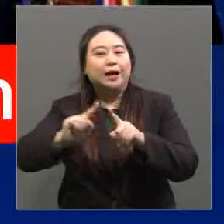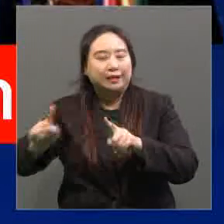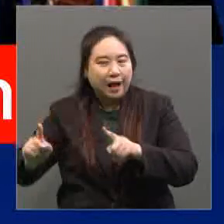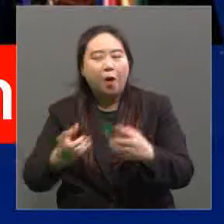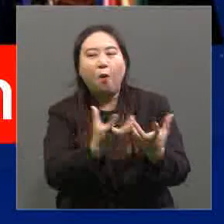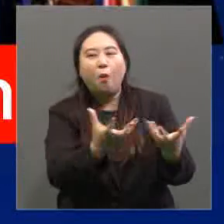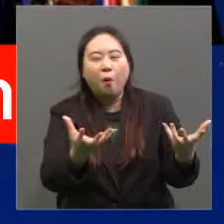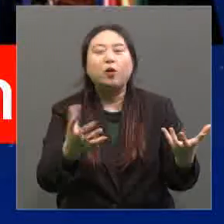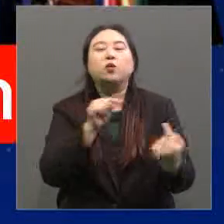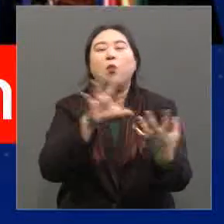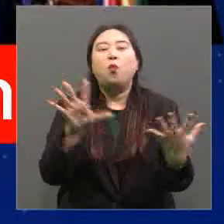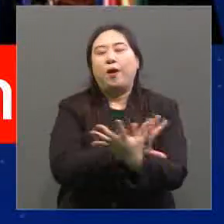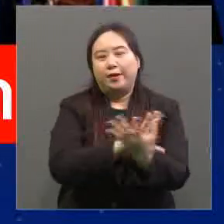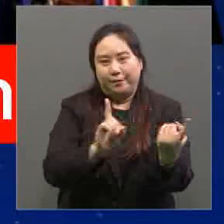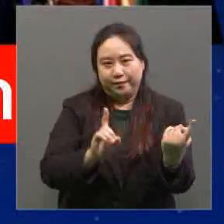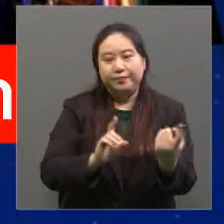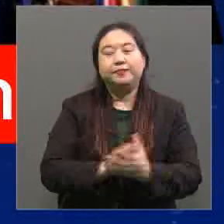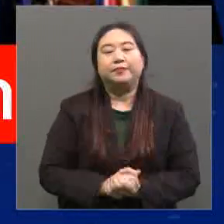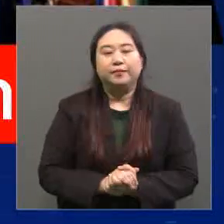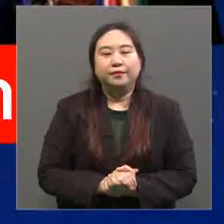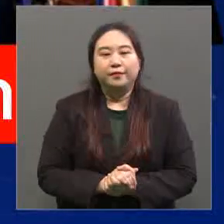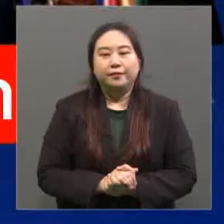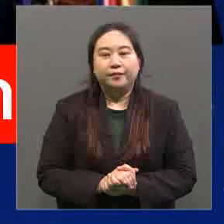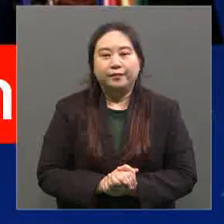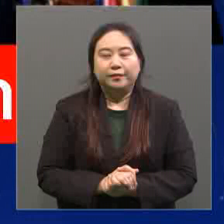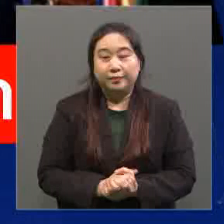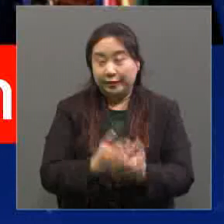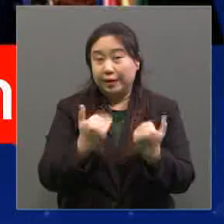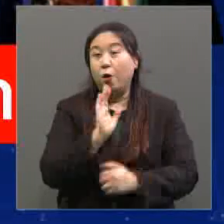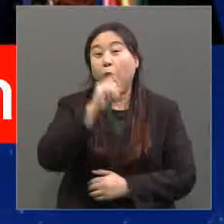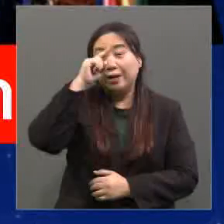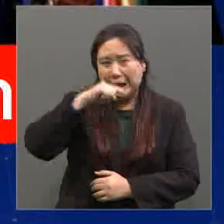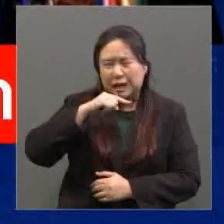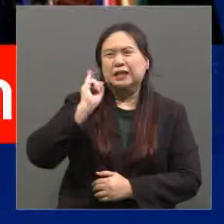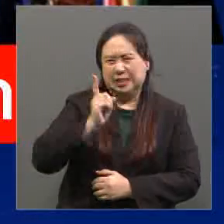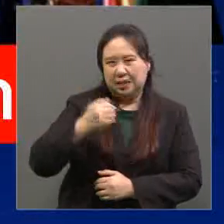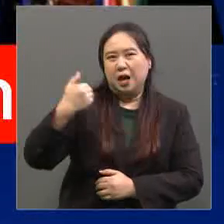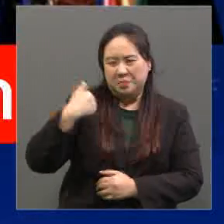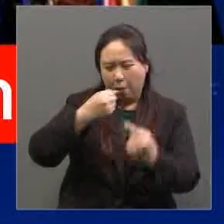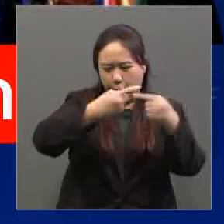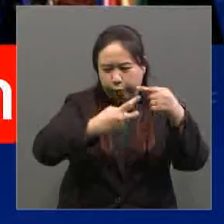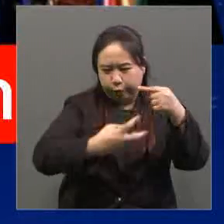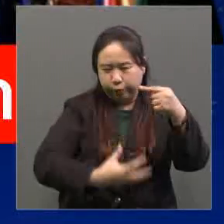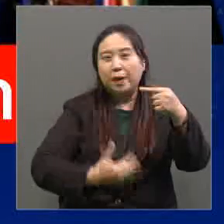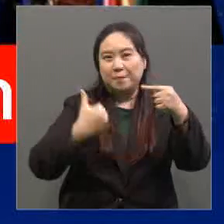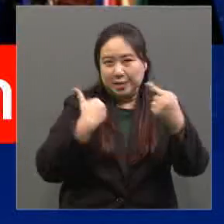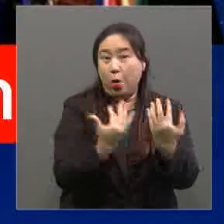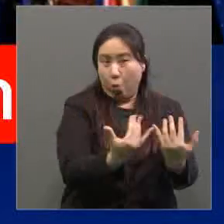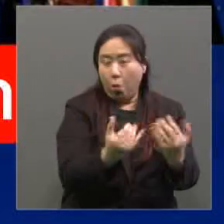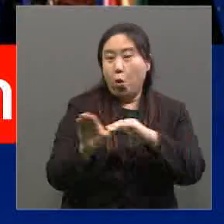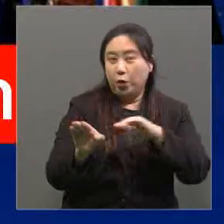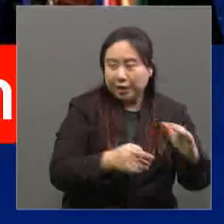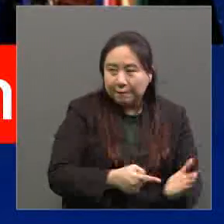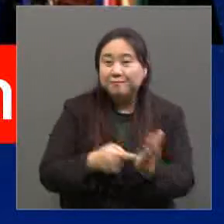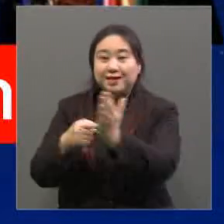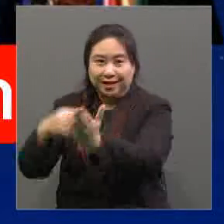ประดิษฐ์และพื้นที่ทางวัฒนธรรมและมรดกภูมิปัญญาทางวัฒนธรรมของไทยก็ยังมีอีกหลายรายการนะคะที่เตรียมพิจารณา